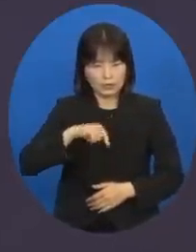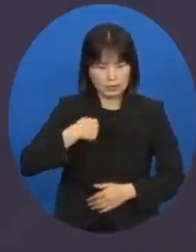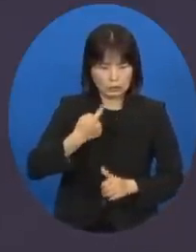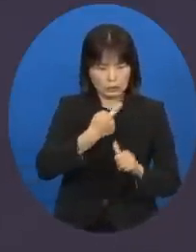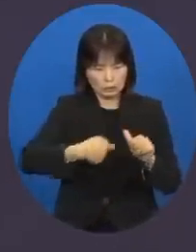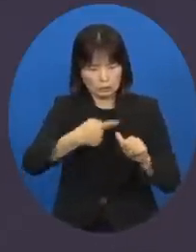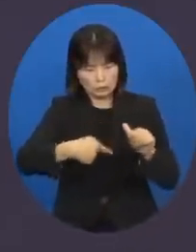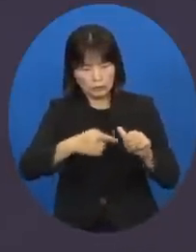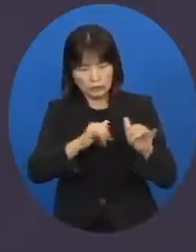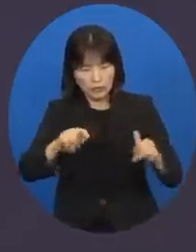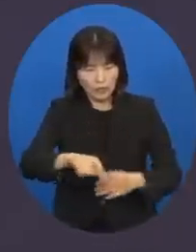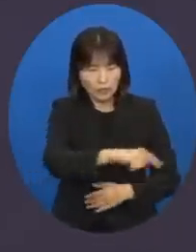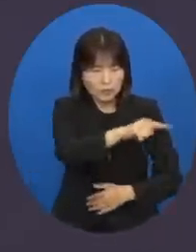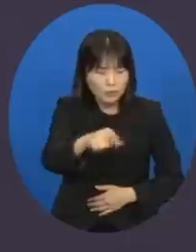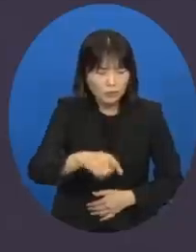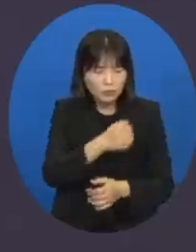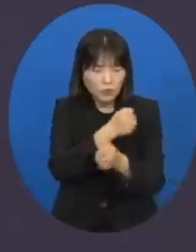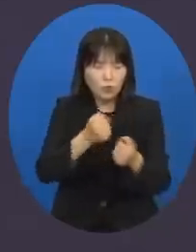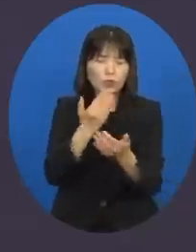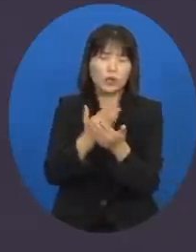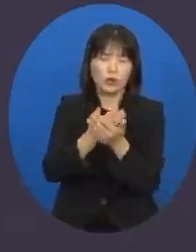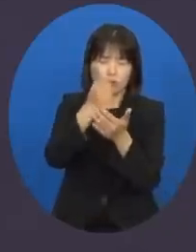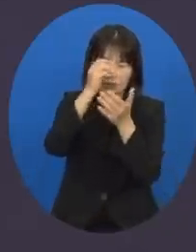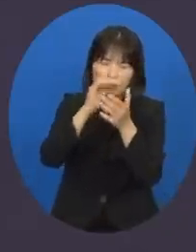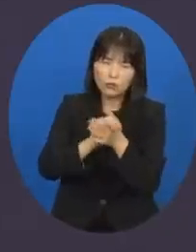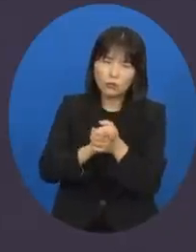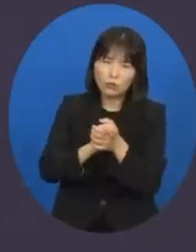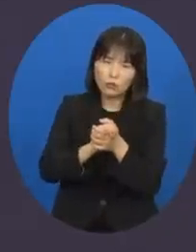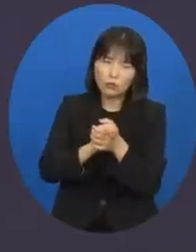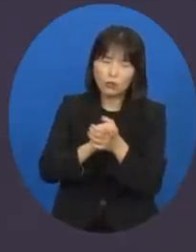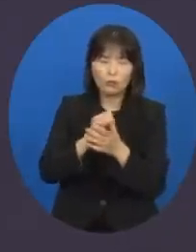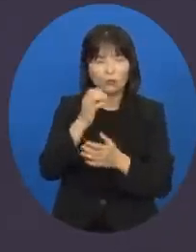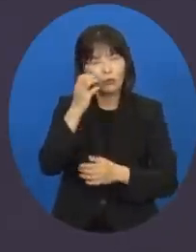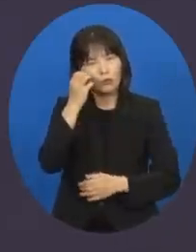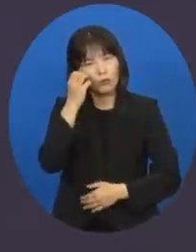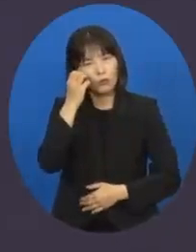자들을 오히려 용서해 달라고 기도를 하느냐.